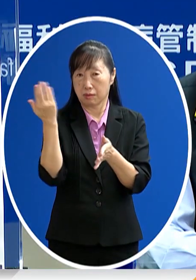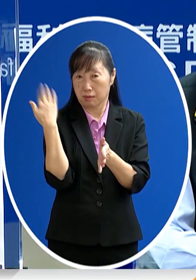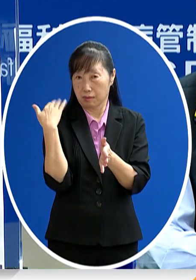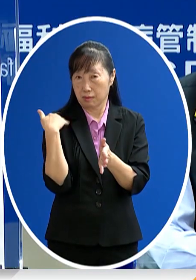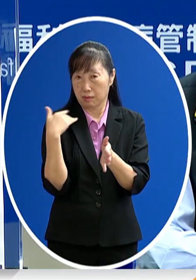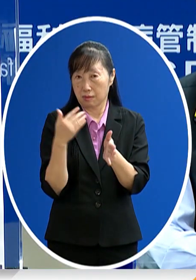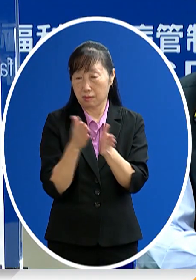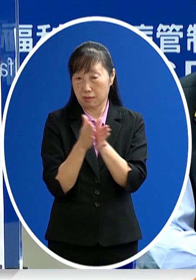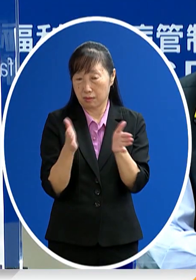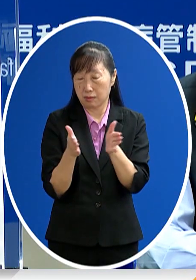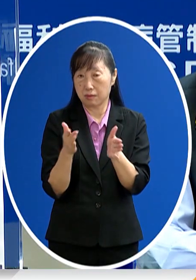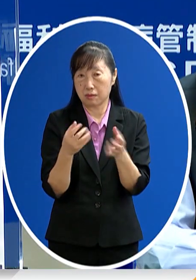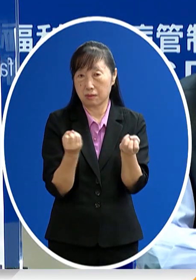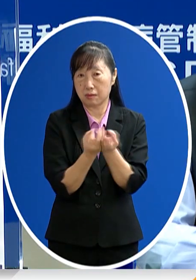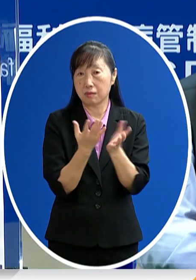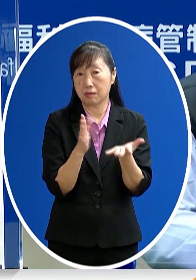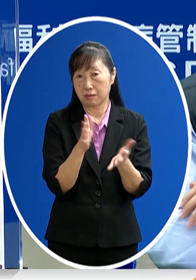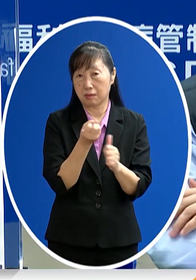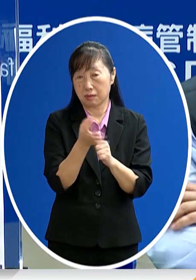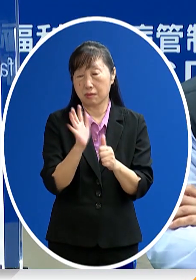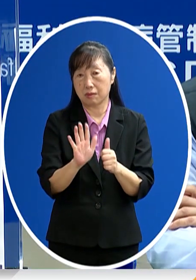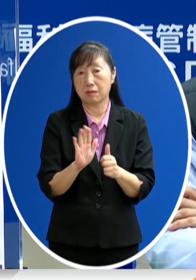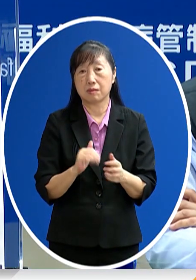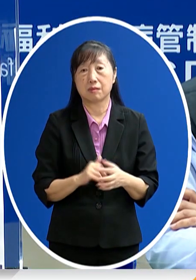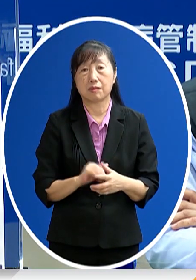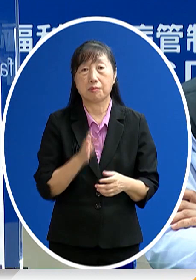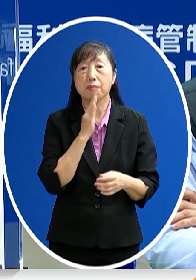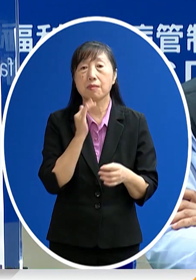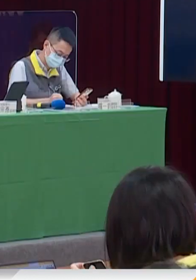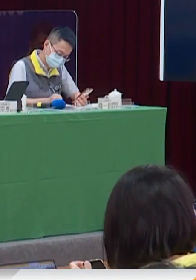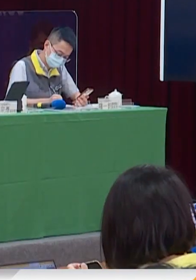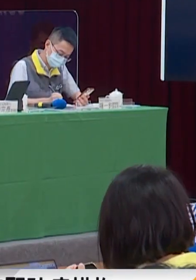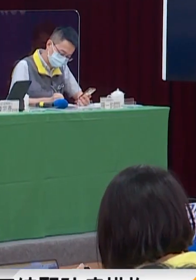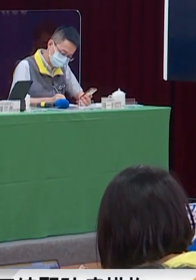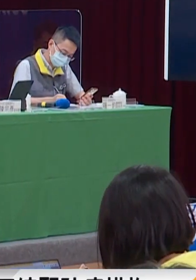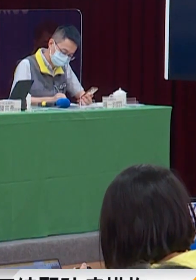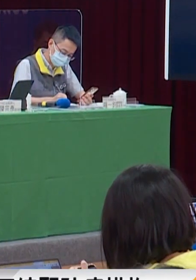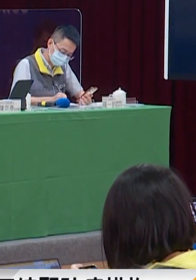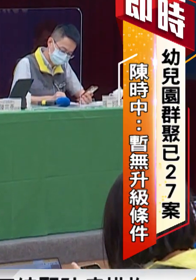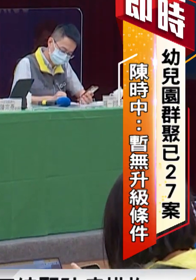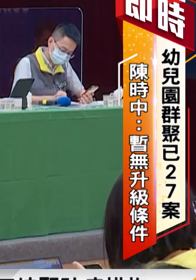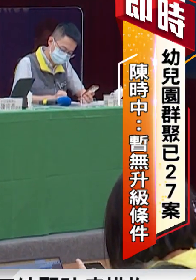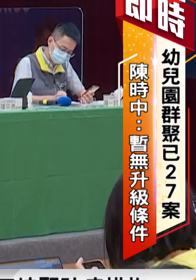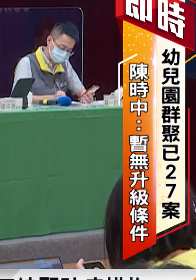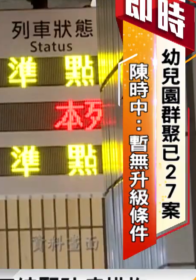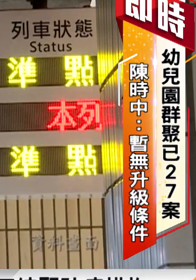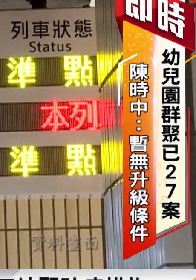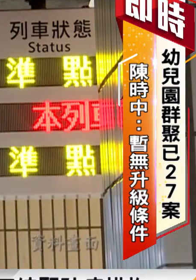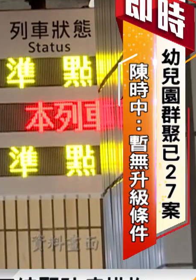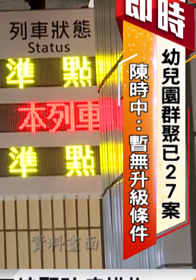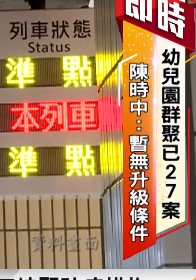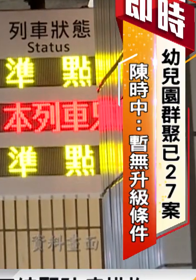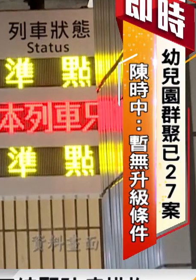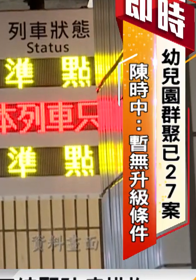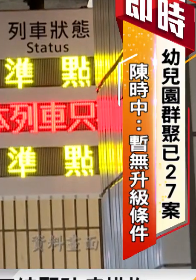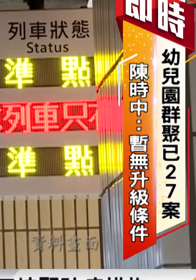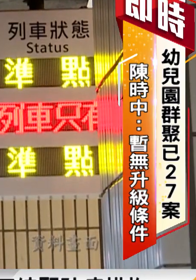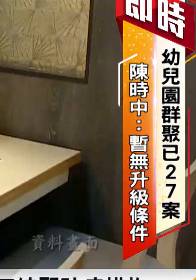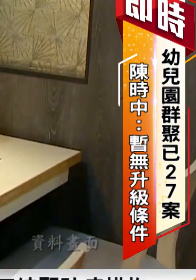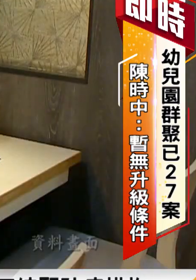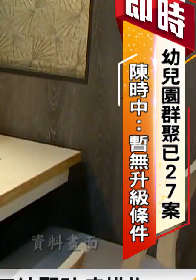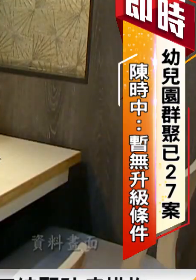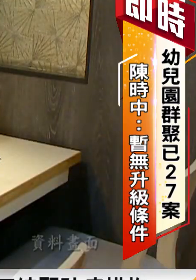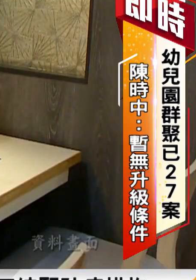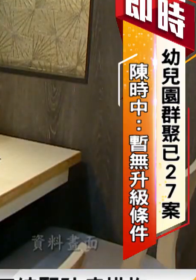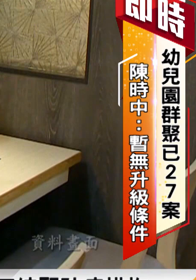是太远的案子，因为它 IgM 到目前是阳性。 虽然目前疫情仍平稳，指挥中心也不打算调整双铁运